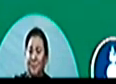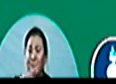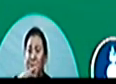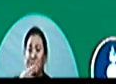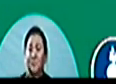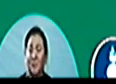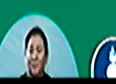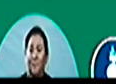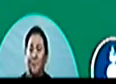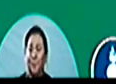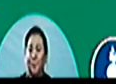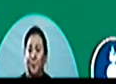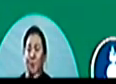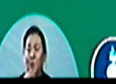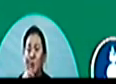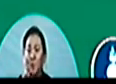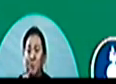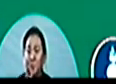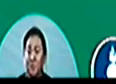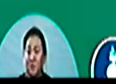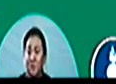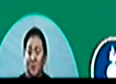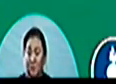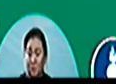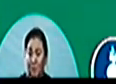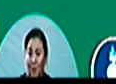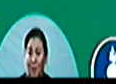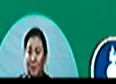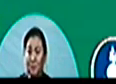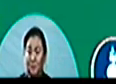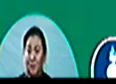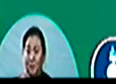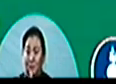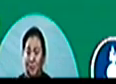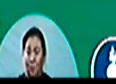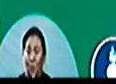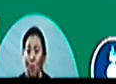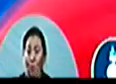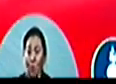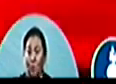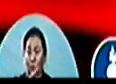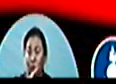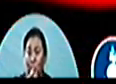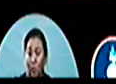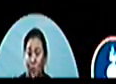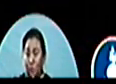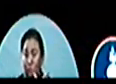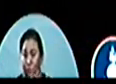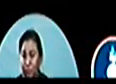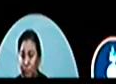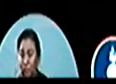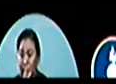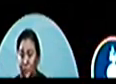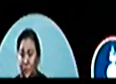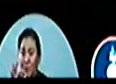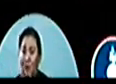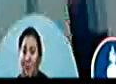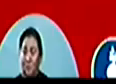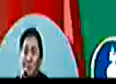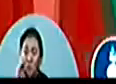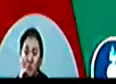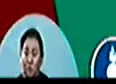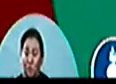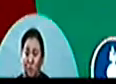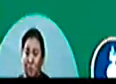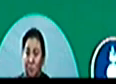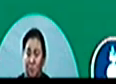хууль тогтоох ажиллагаанд зүй бусаар нөлөөлж, хуулийг өөрсдийн ашиг сонирхолд нийцүүлж, засдаг явдлыг талсан зогсоох эрхцүүлэн орчныг бүрдүүлнэ.